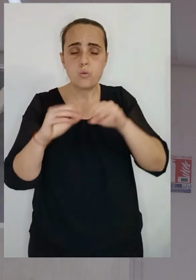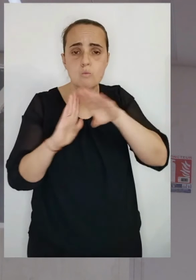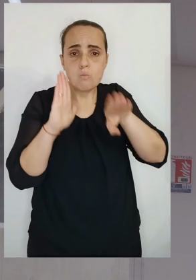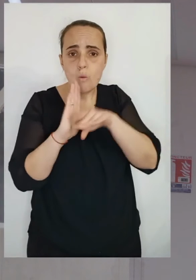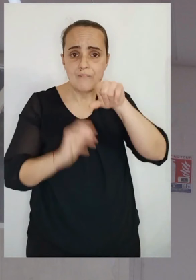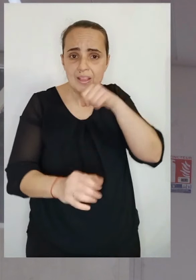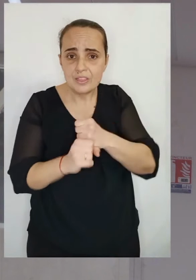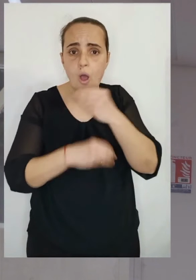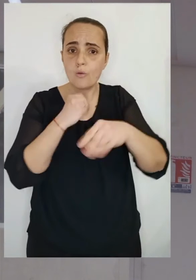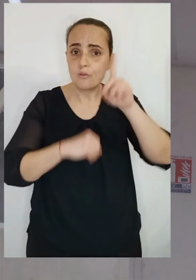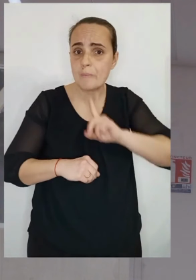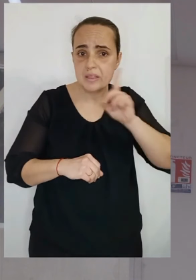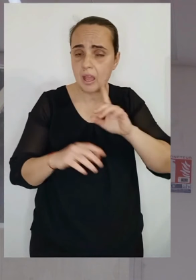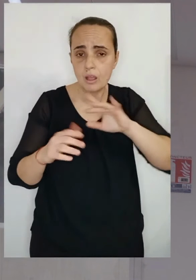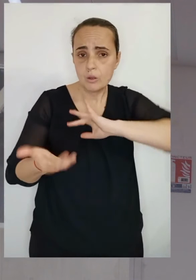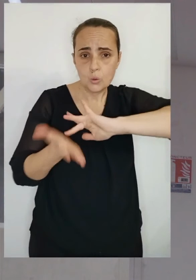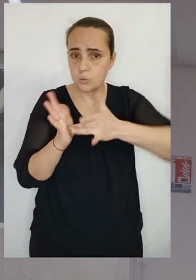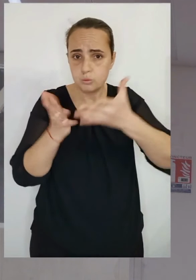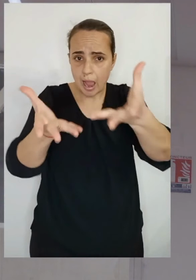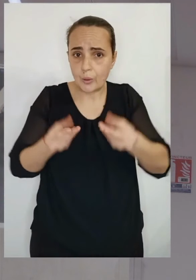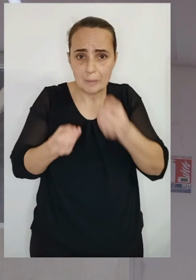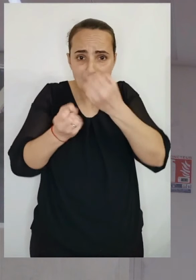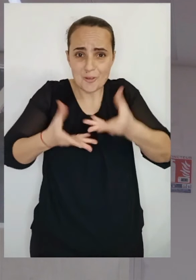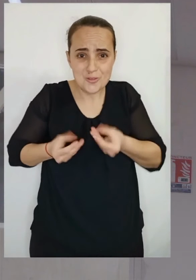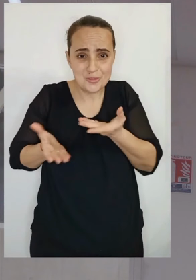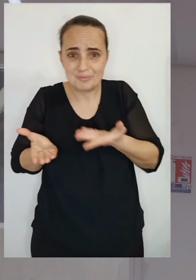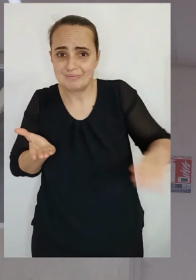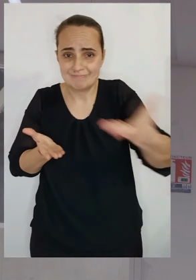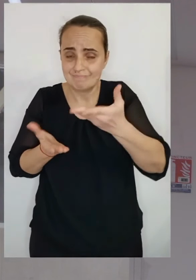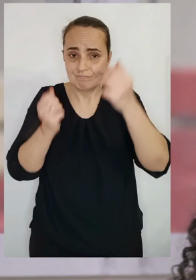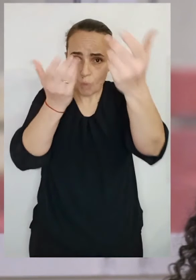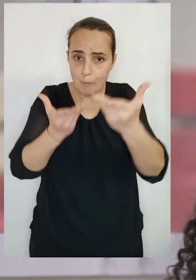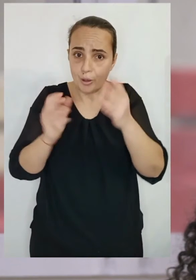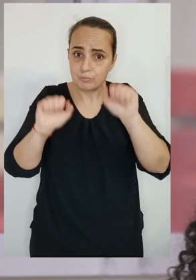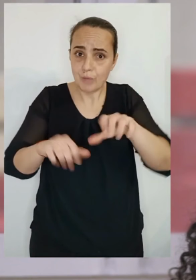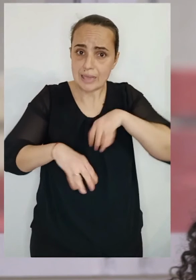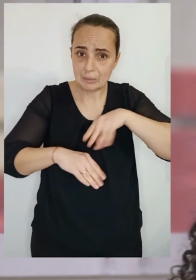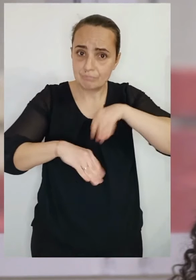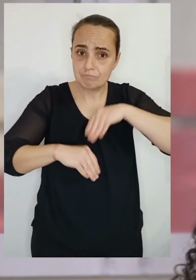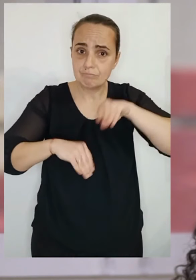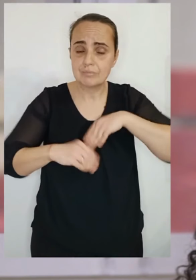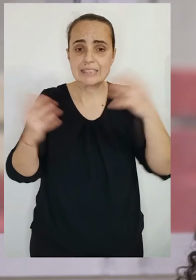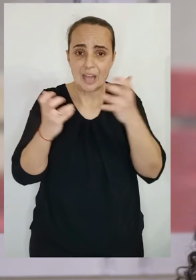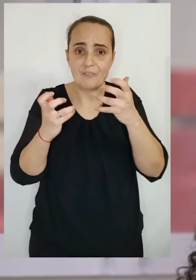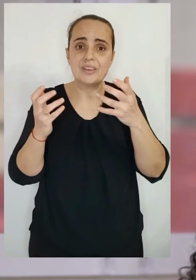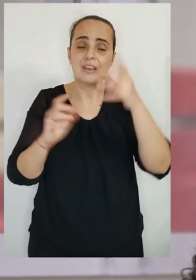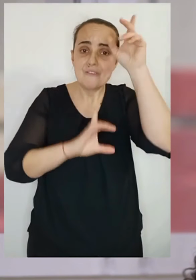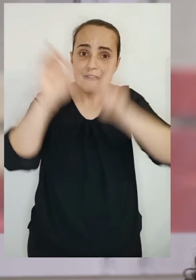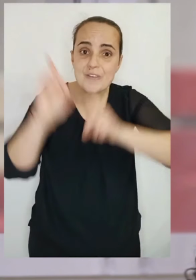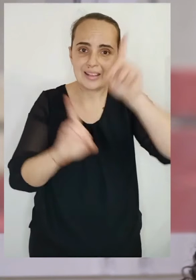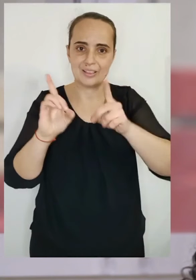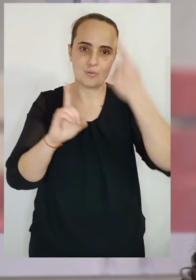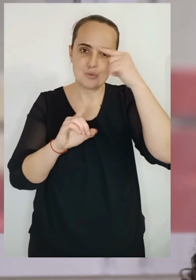moins de 20 ans ou féminin, nous, on prend tout. Voilà, tout ce qu'on nous propose, on est preneur. Parce que ce qu'on a envie aussi, c'est que ça soit une